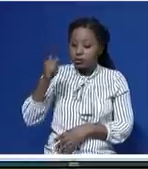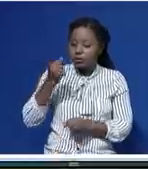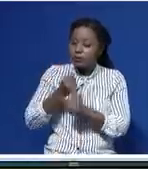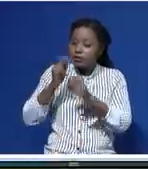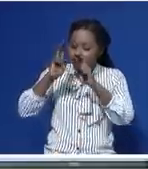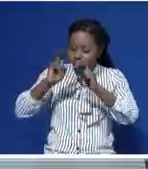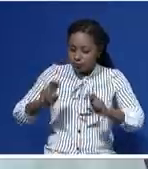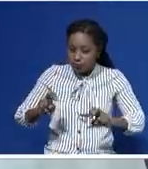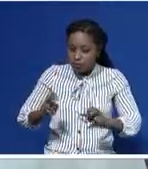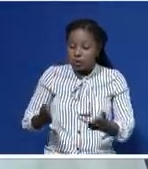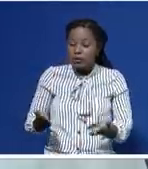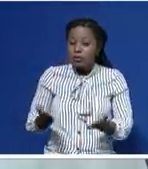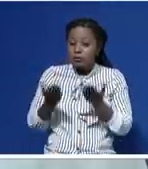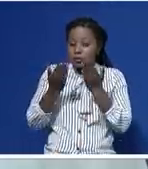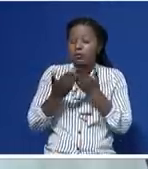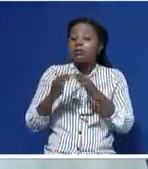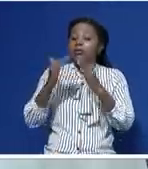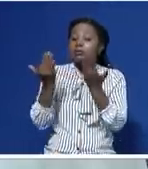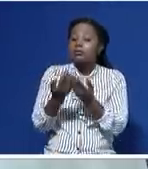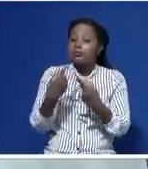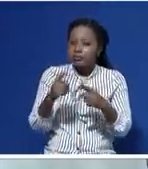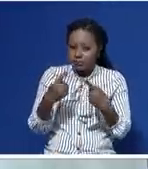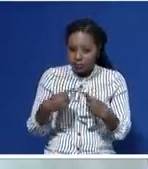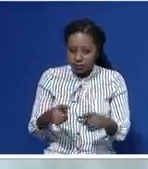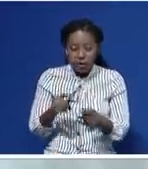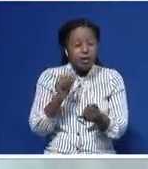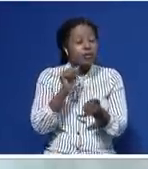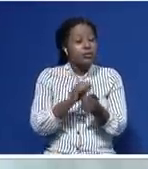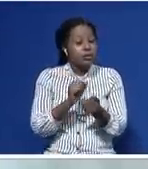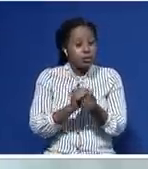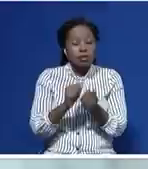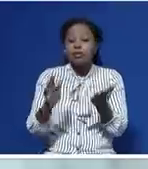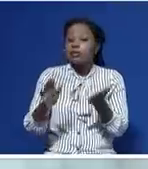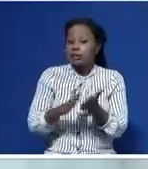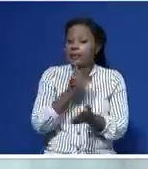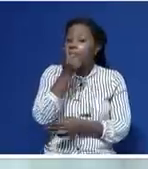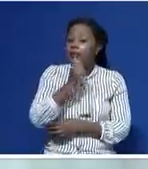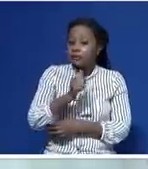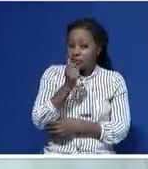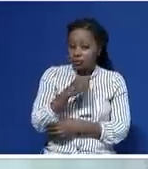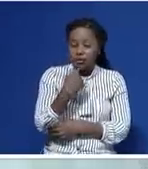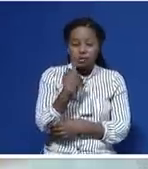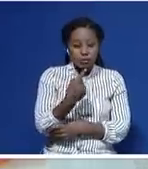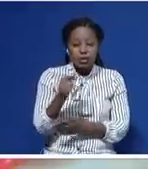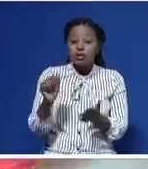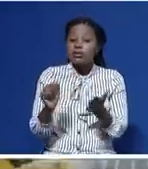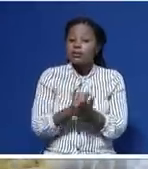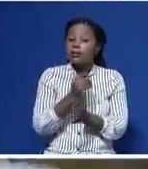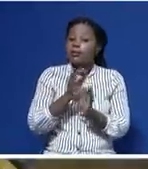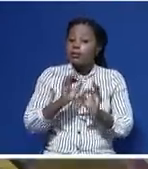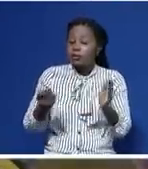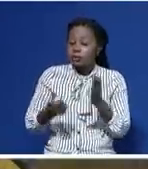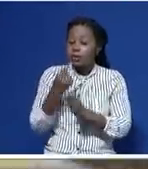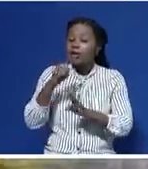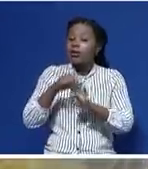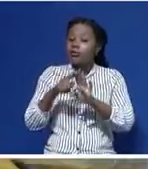wa ukuaji wa kampuni mbalimbali barani Afrika, bidhaa za chapa Azam ni miongoni mwa bidhaa na chapa bora kutoka